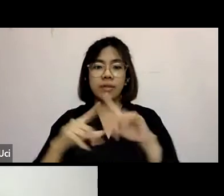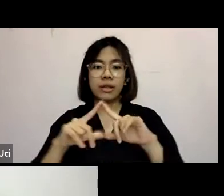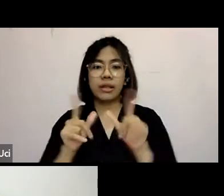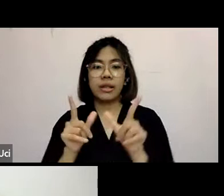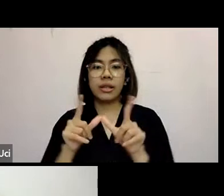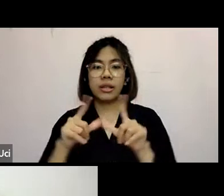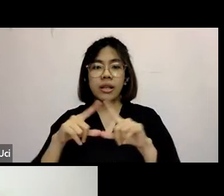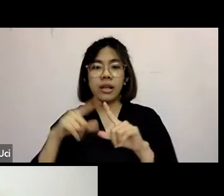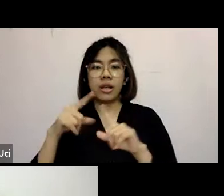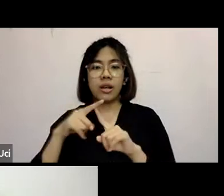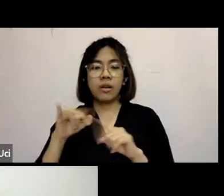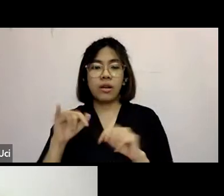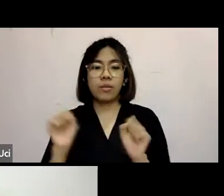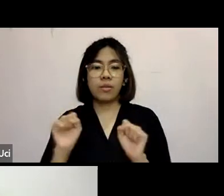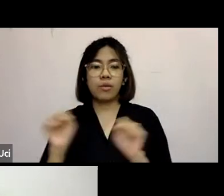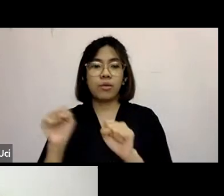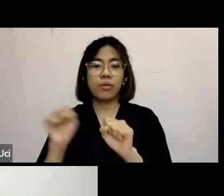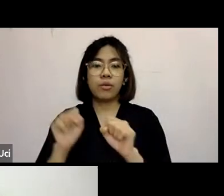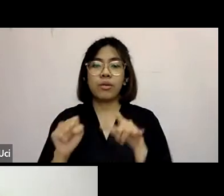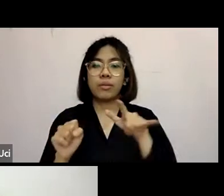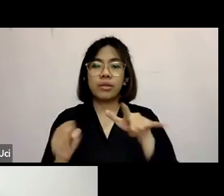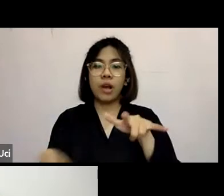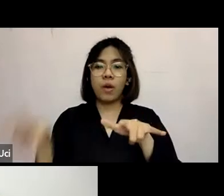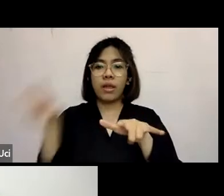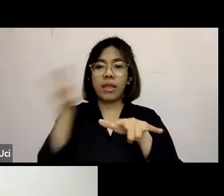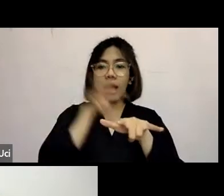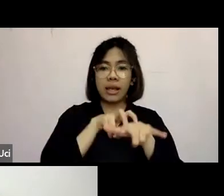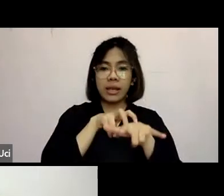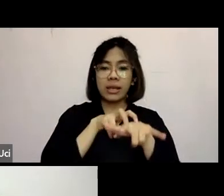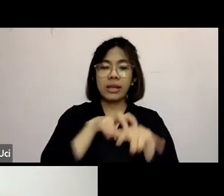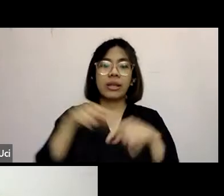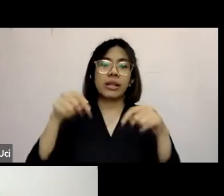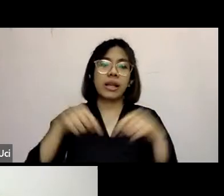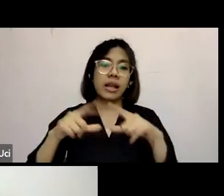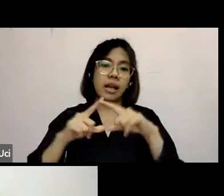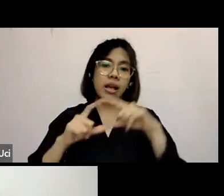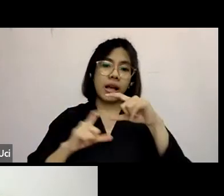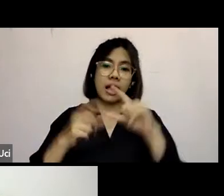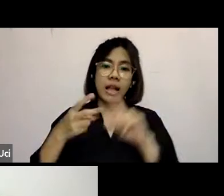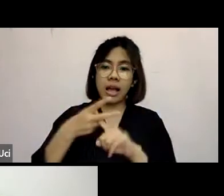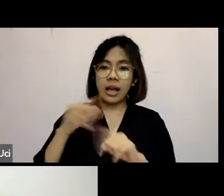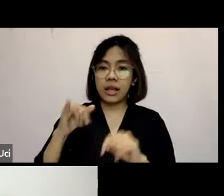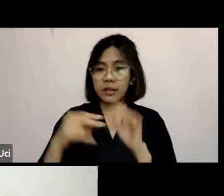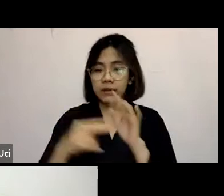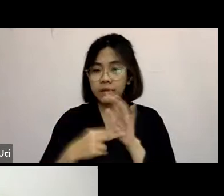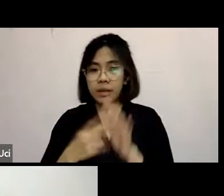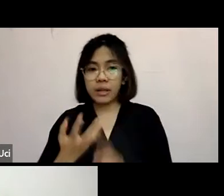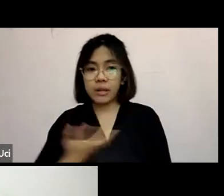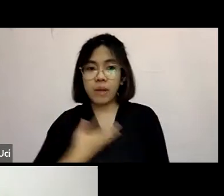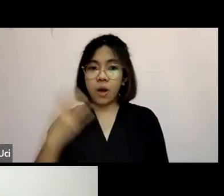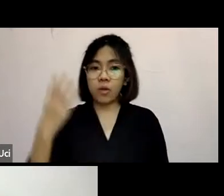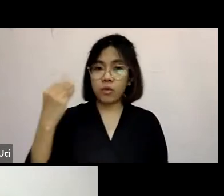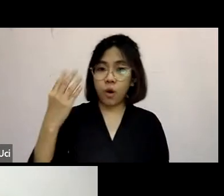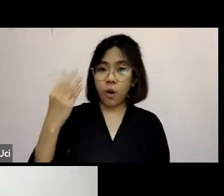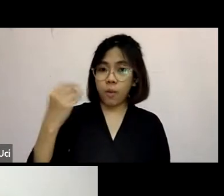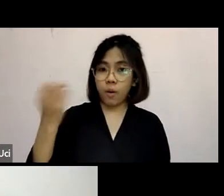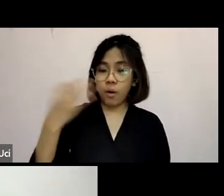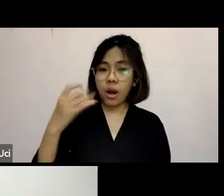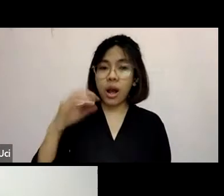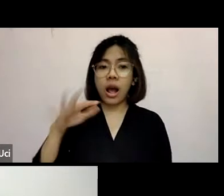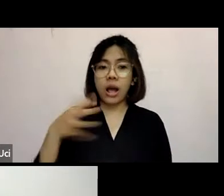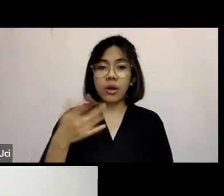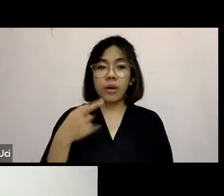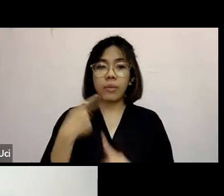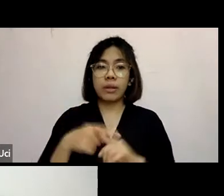akan segera naik pesawat Jadi kalian Mungkin Bachsin kalau misalnya Day yang ingin ditanggapi sekaligus pernyataan